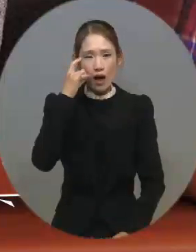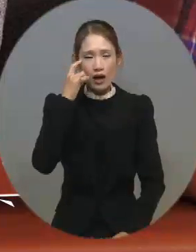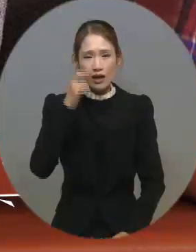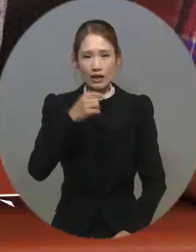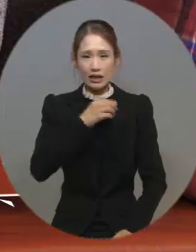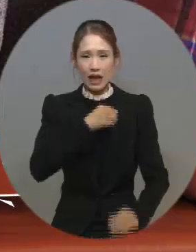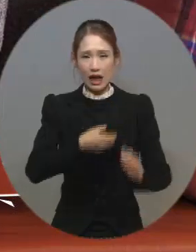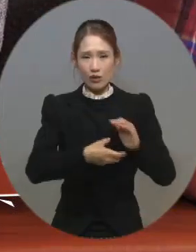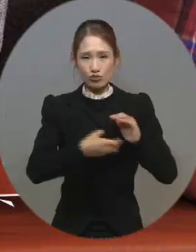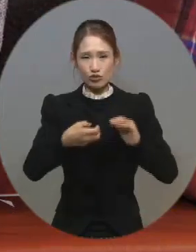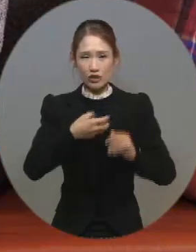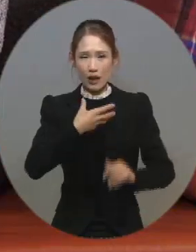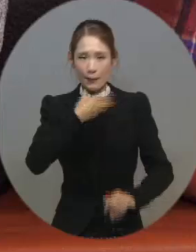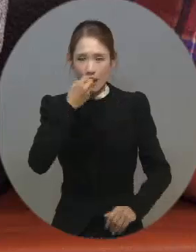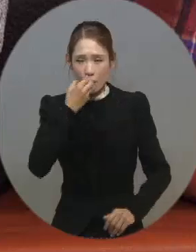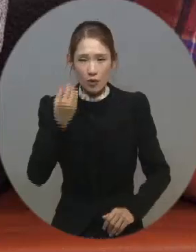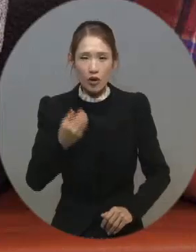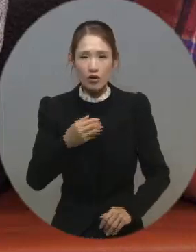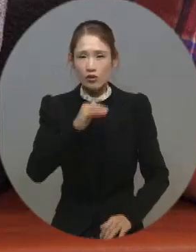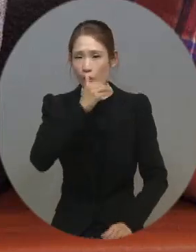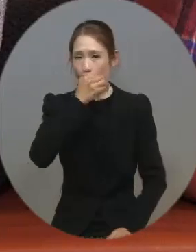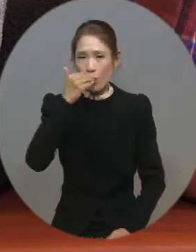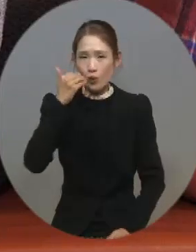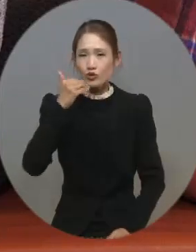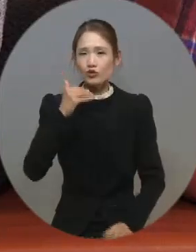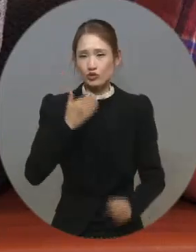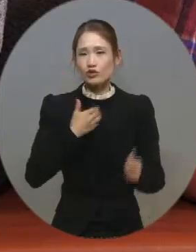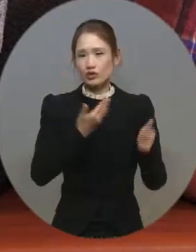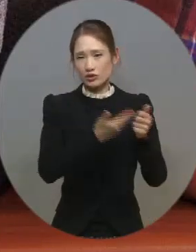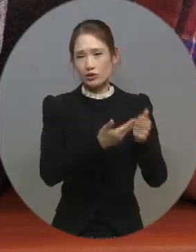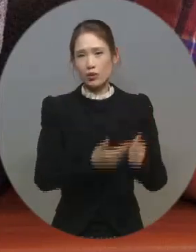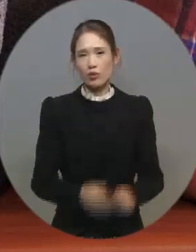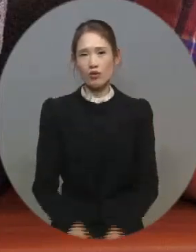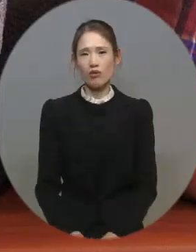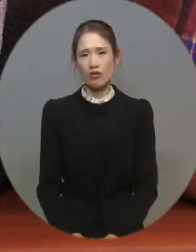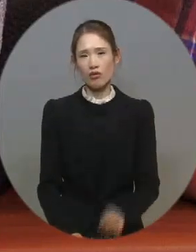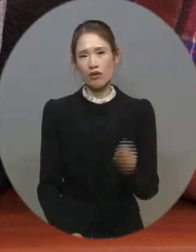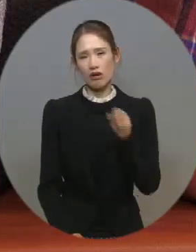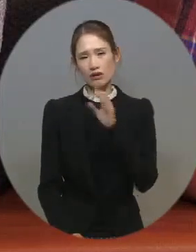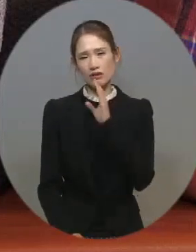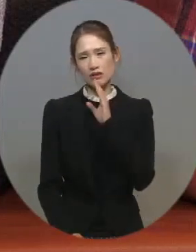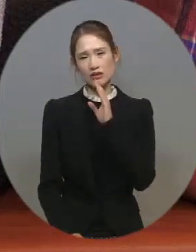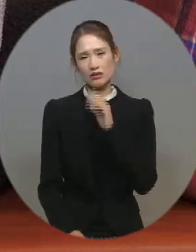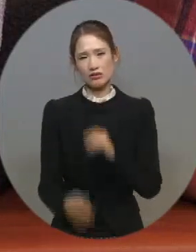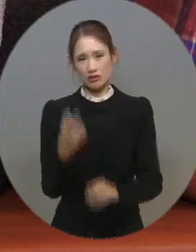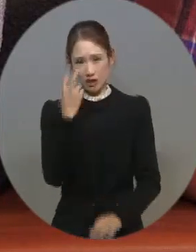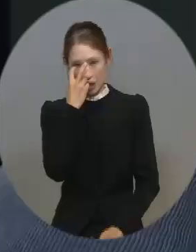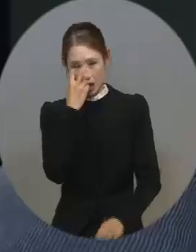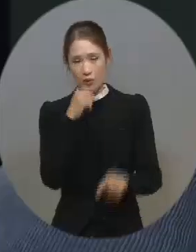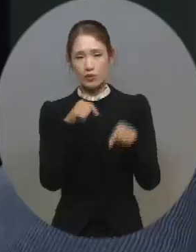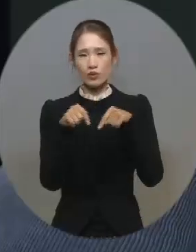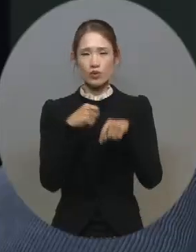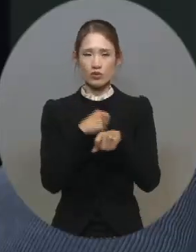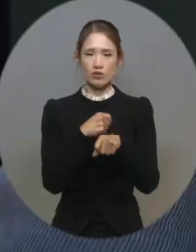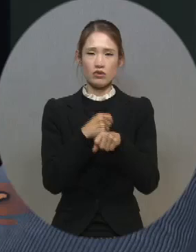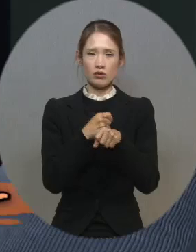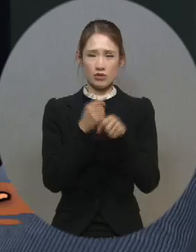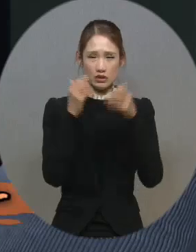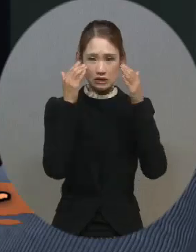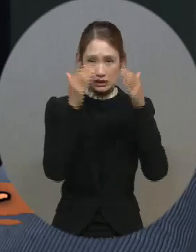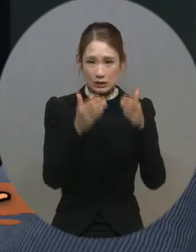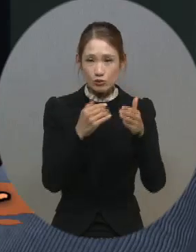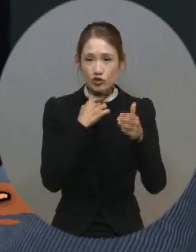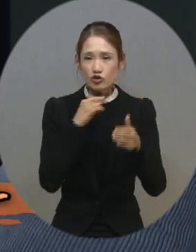먹을 수가 있으니까 옥수수는 인민들한테 갑니다. 그래서 그래요? 네, 그리고 우리가 또 감독을 하니까 집중적으로 했던